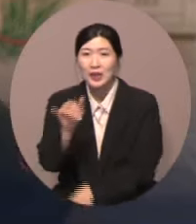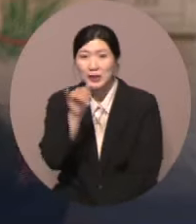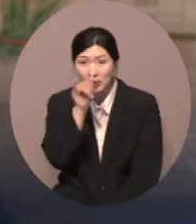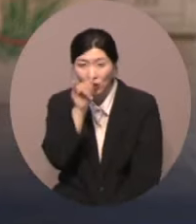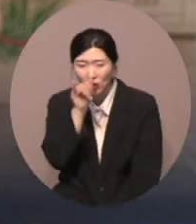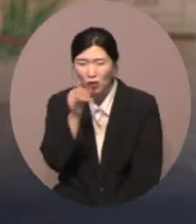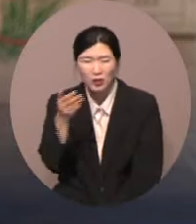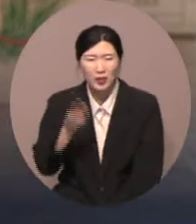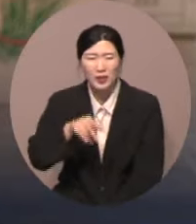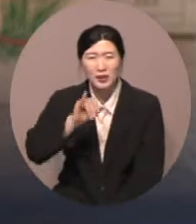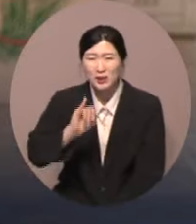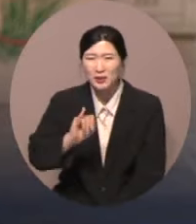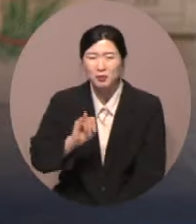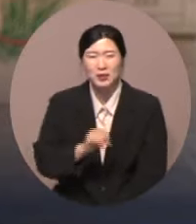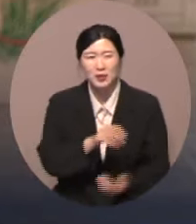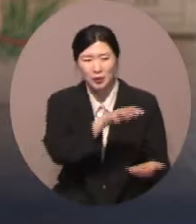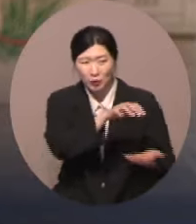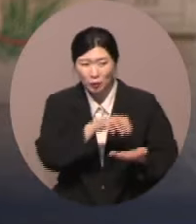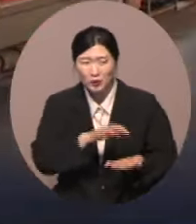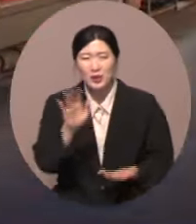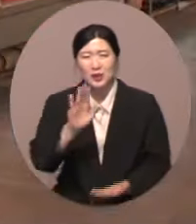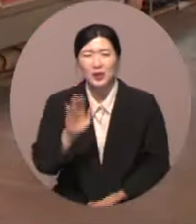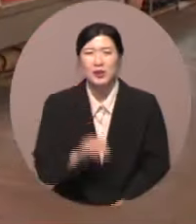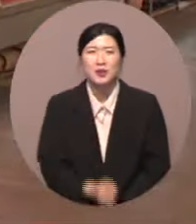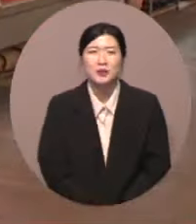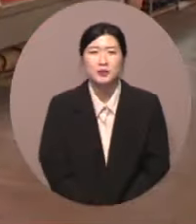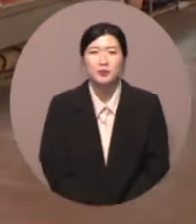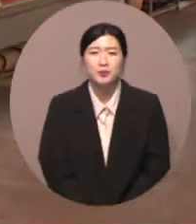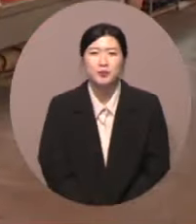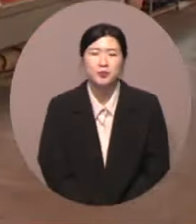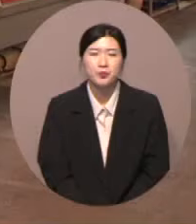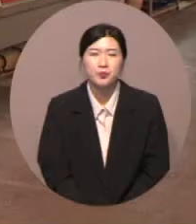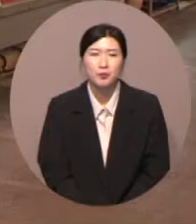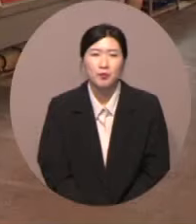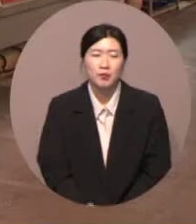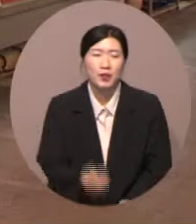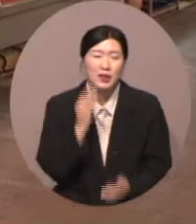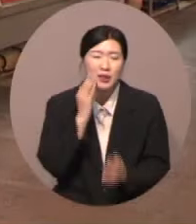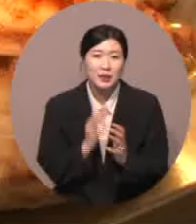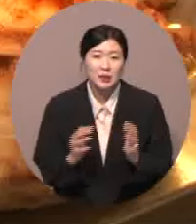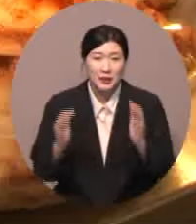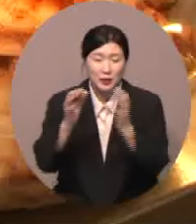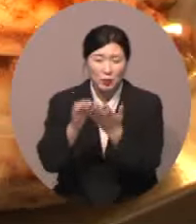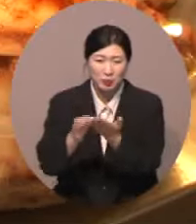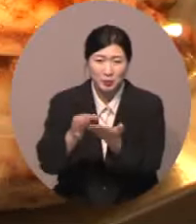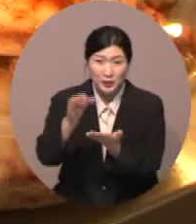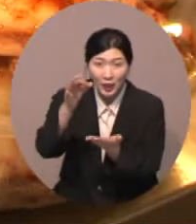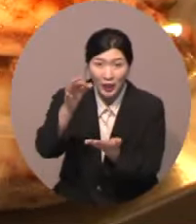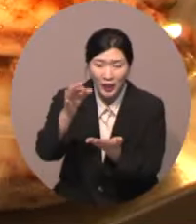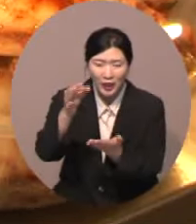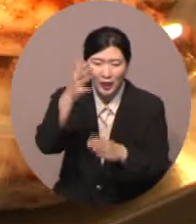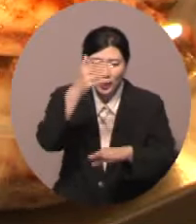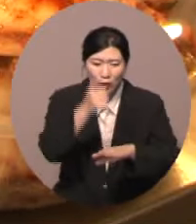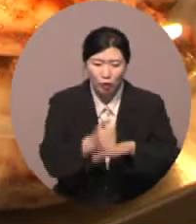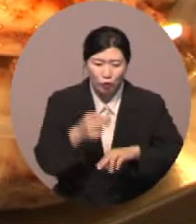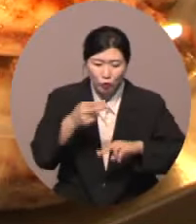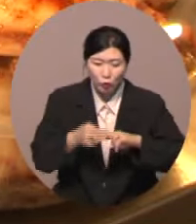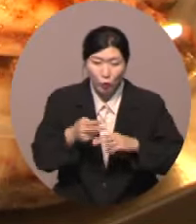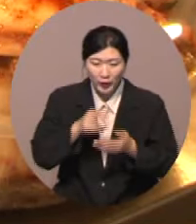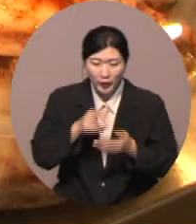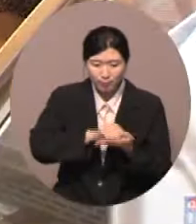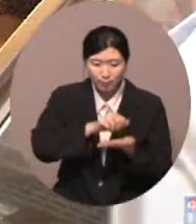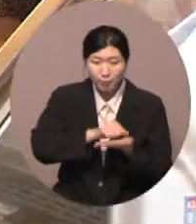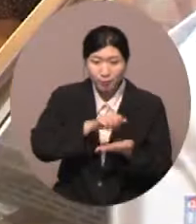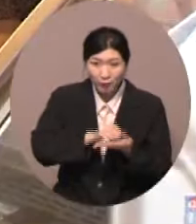없이 가져와서 이제 판매를 하고 있는데. 이렇게 채소값이 오르다 보니 반찬을 만들어서 조금씩 나눠 파는